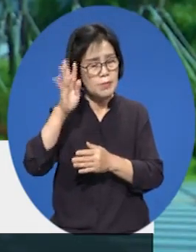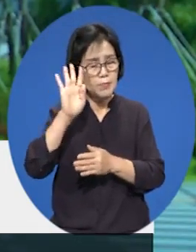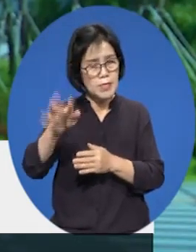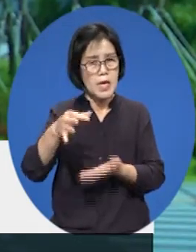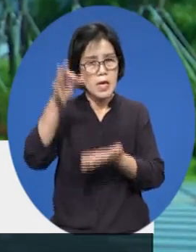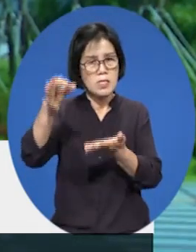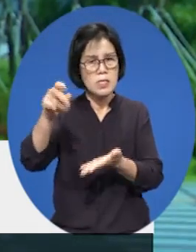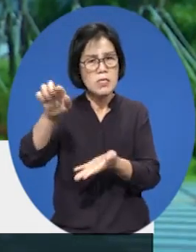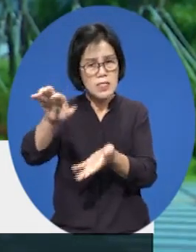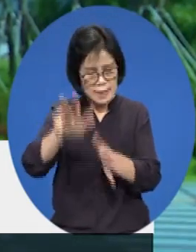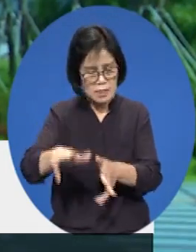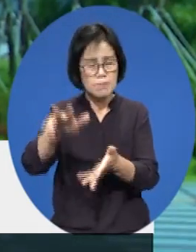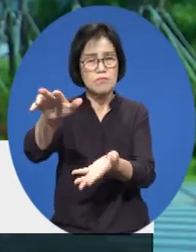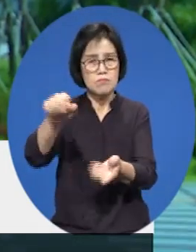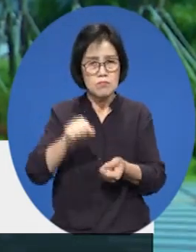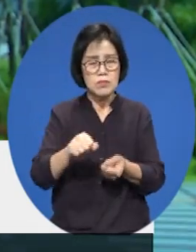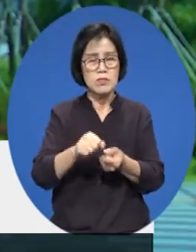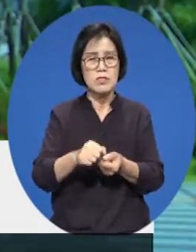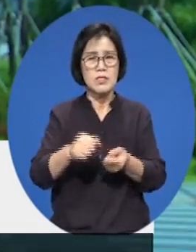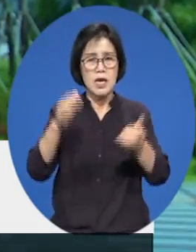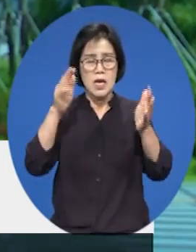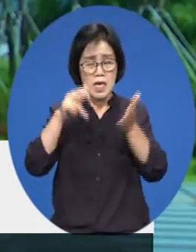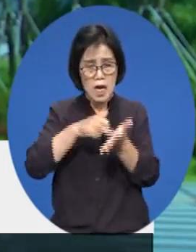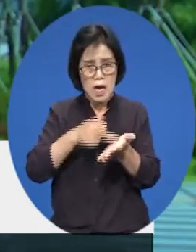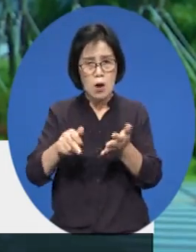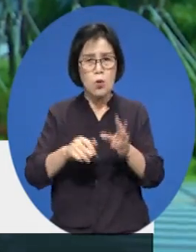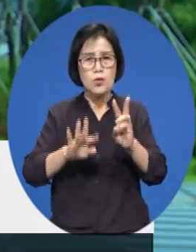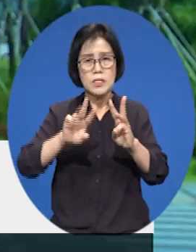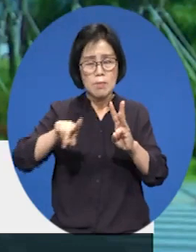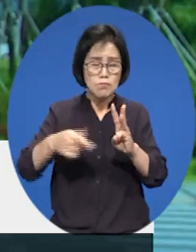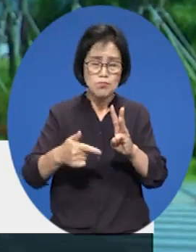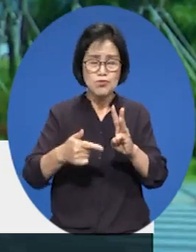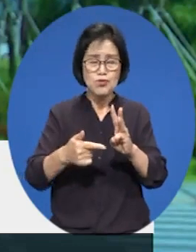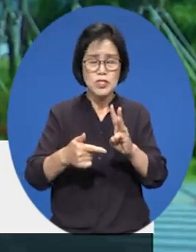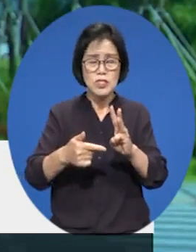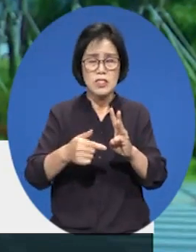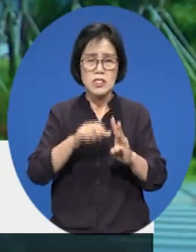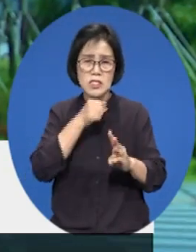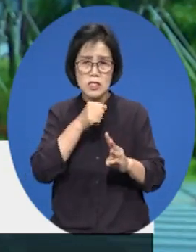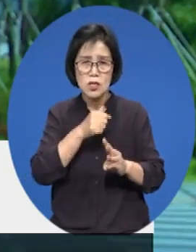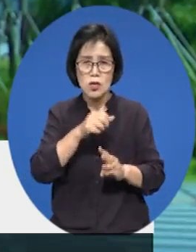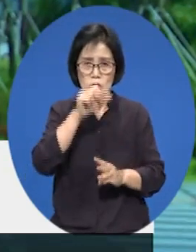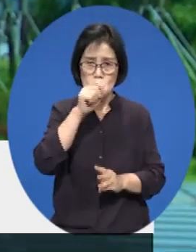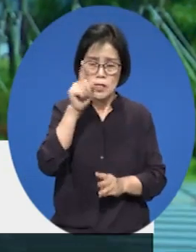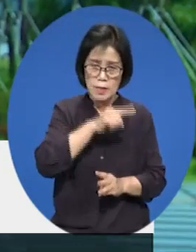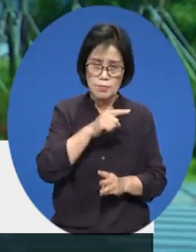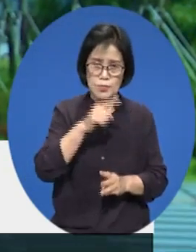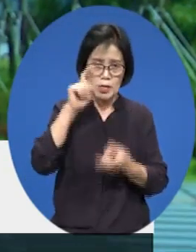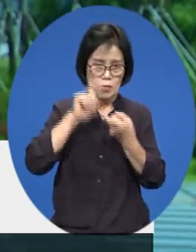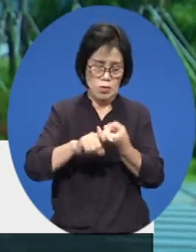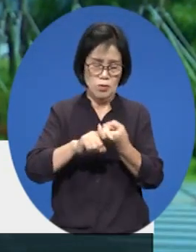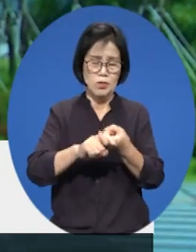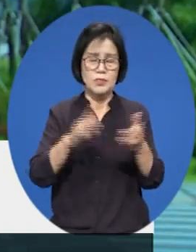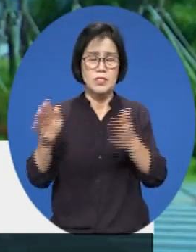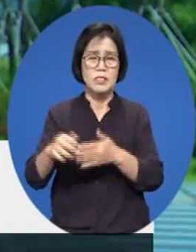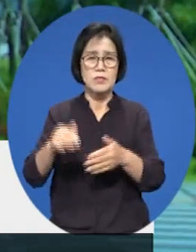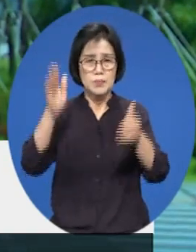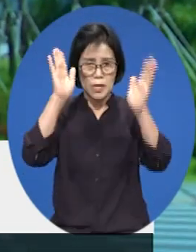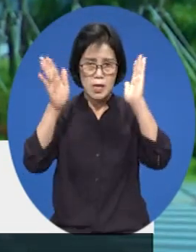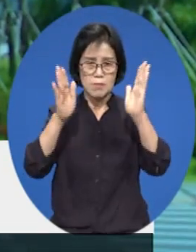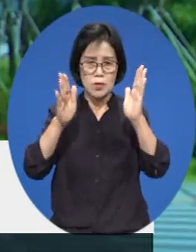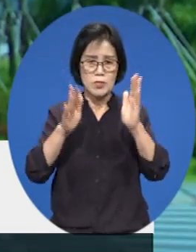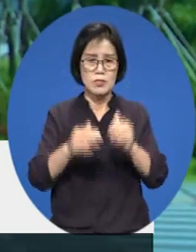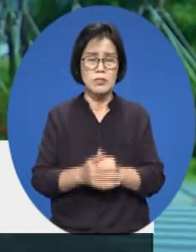카카오가 3분기 실적이 존나 폰에 딱 달려있는데 상반 비에 네이버가 1조 2천억 의 순위 걸 벌여 드렸고 가까운 어